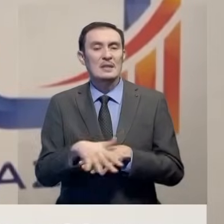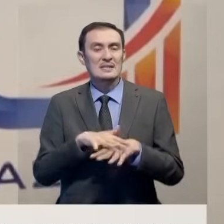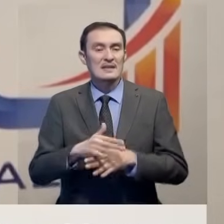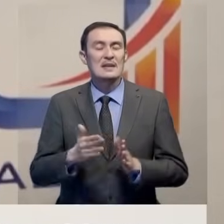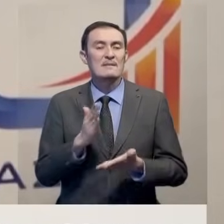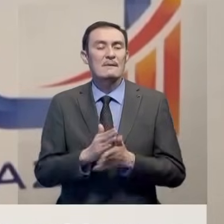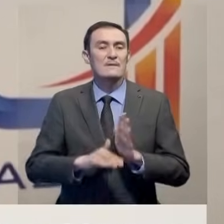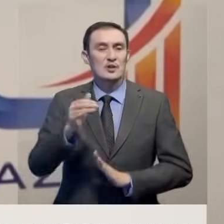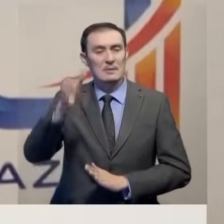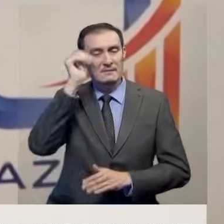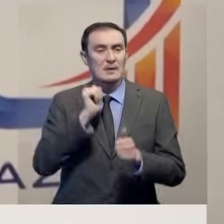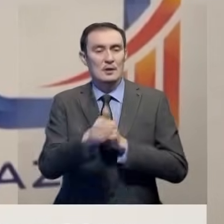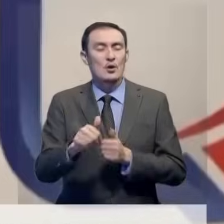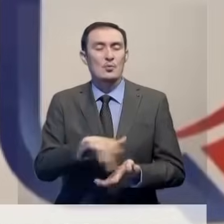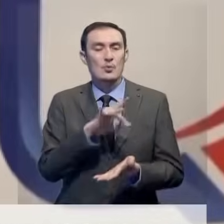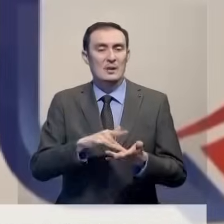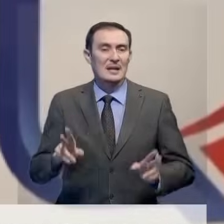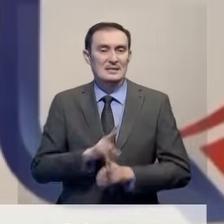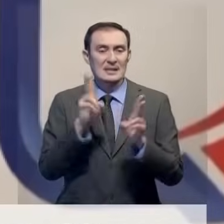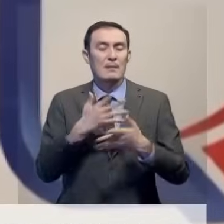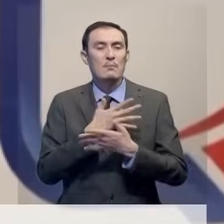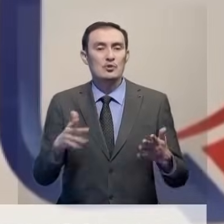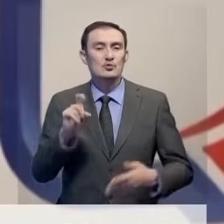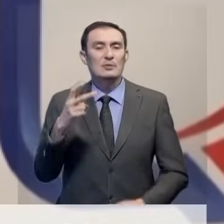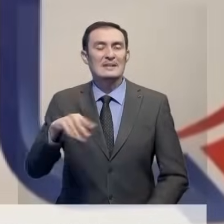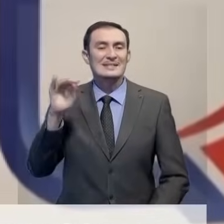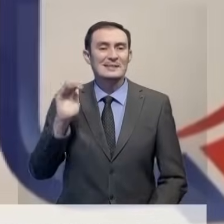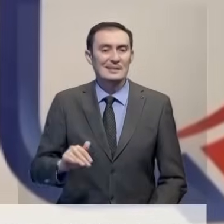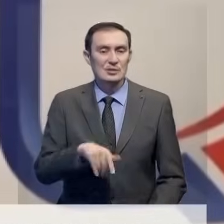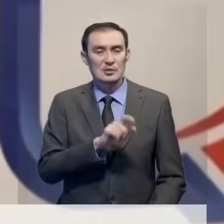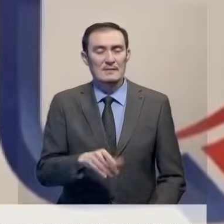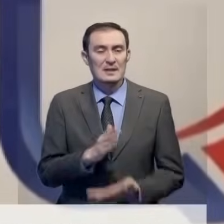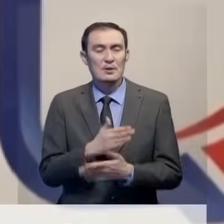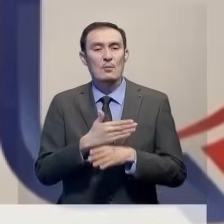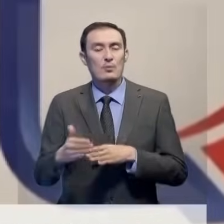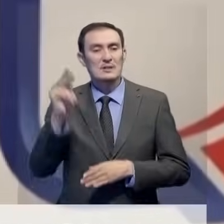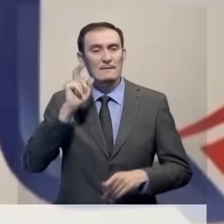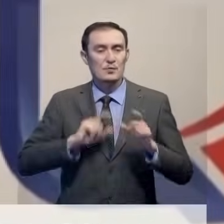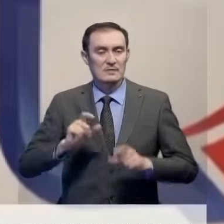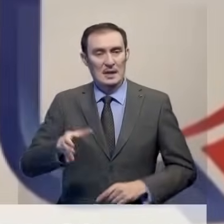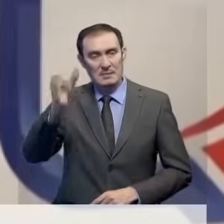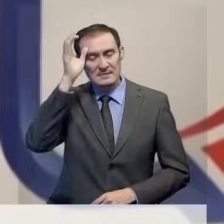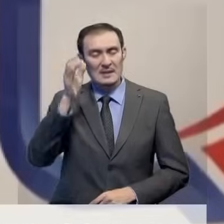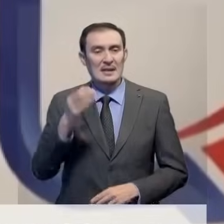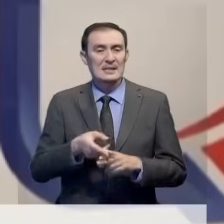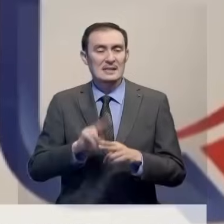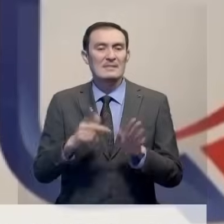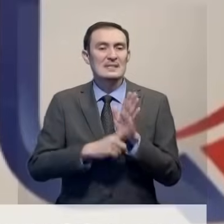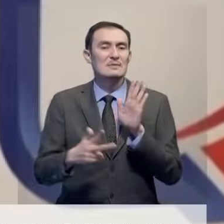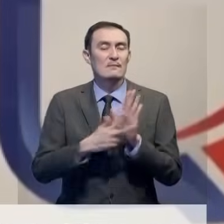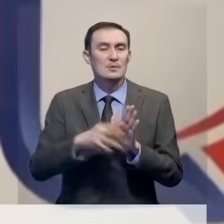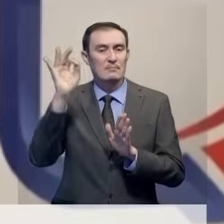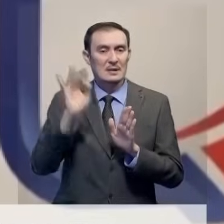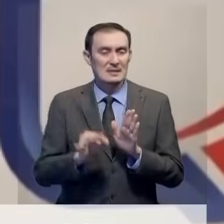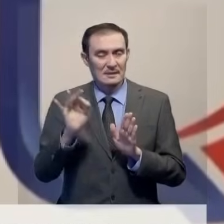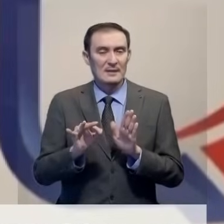высшее образование, лидирует город Астана. Свыше 120 тысяч человек имеют послевузовское образование. Из них